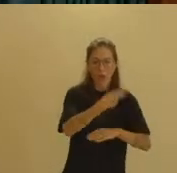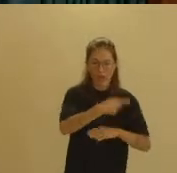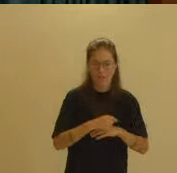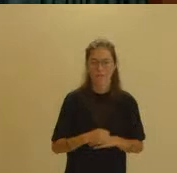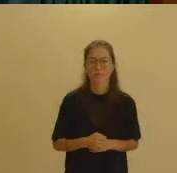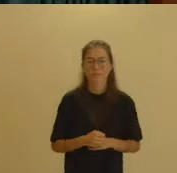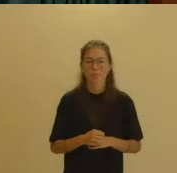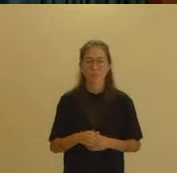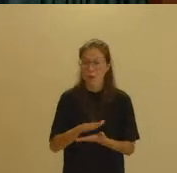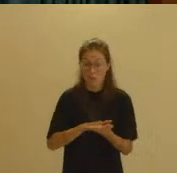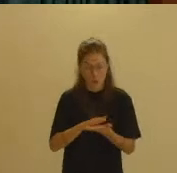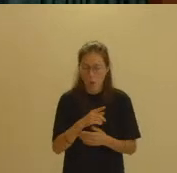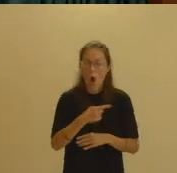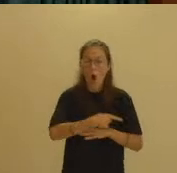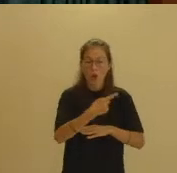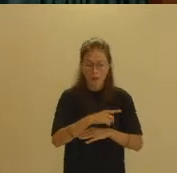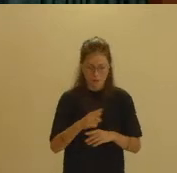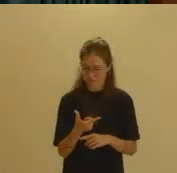Adopté à l'unanimité.